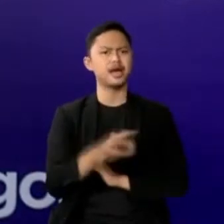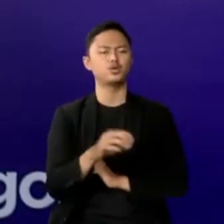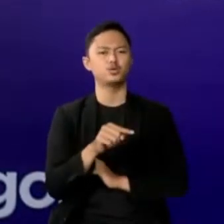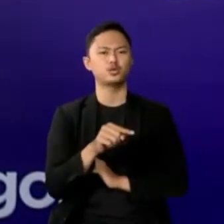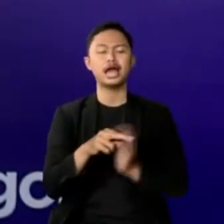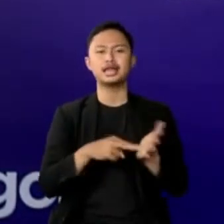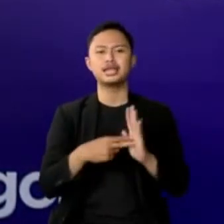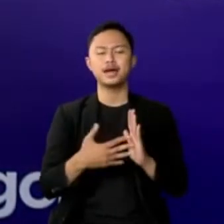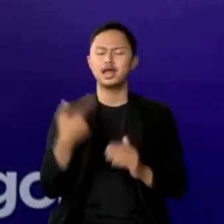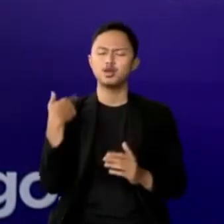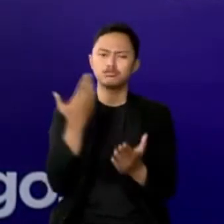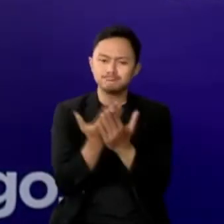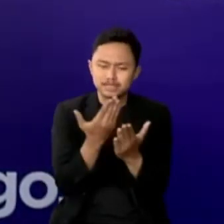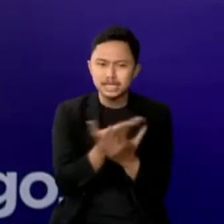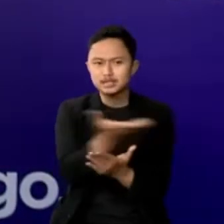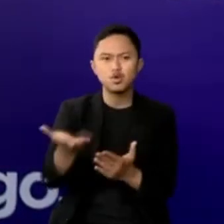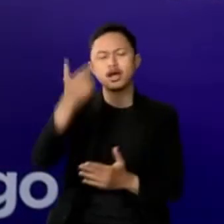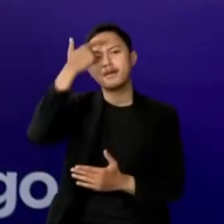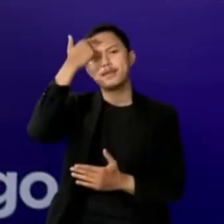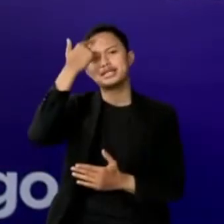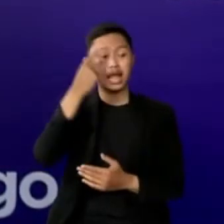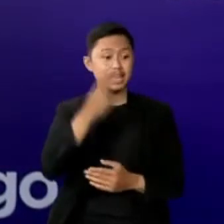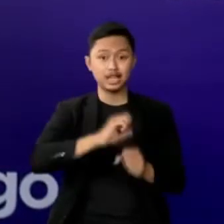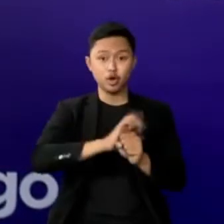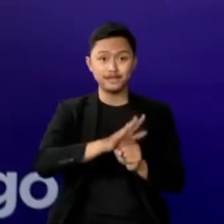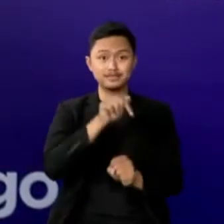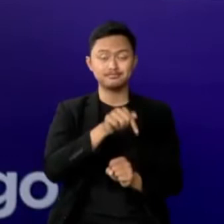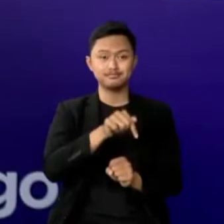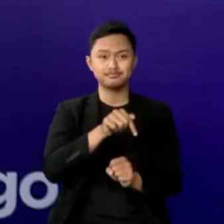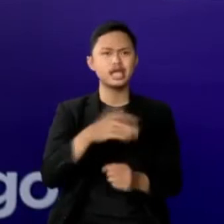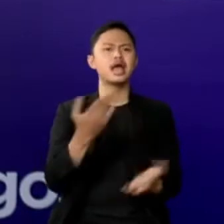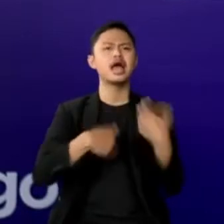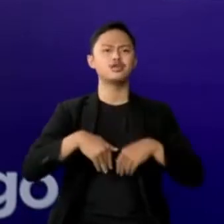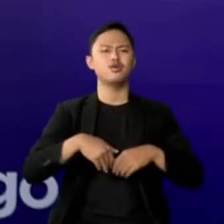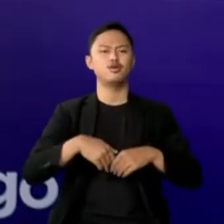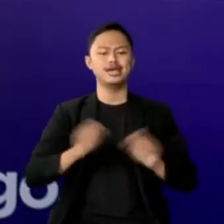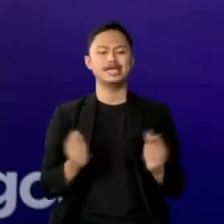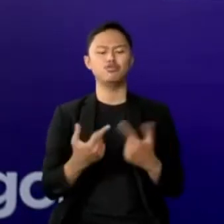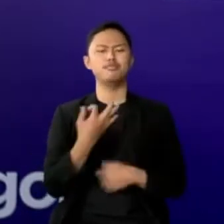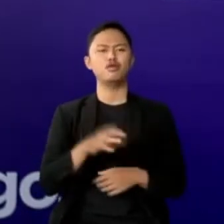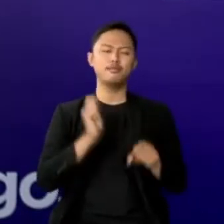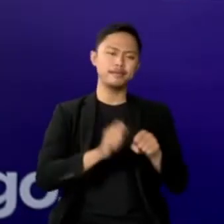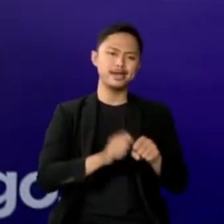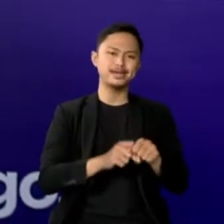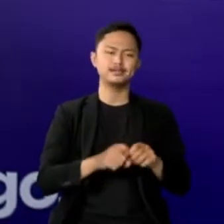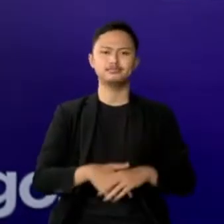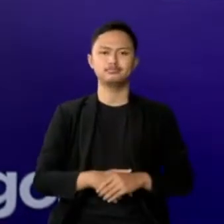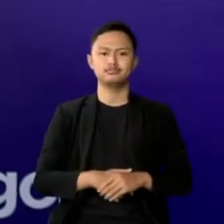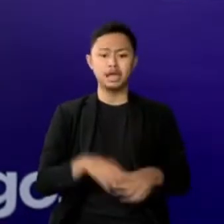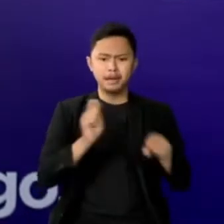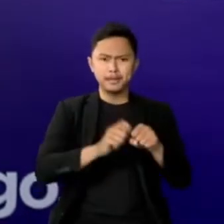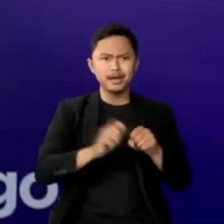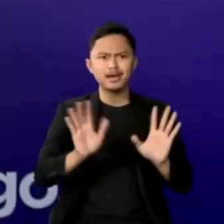jadi mohon kita semuanya belajar dari coffee ini Mari kita perbaiki tatanan kehidupan karena kalau